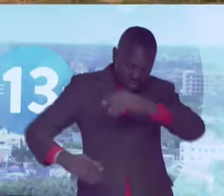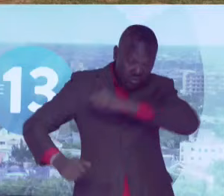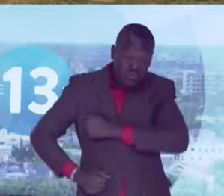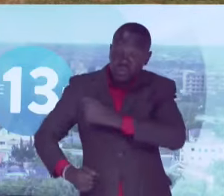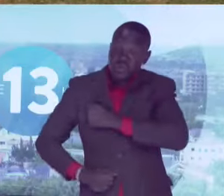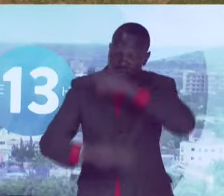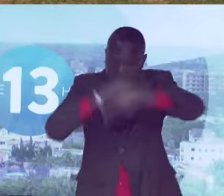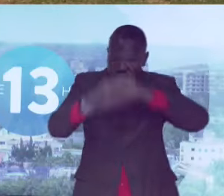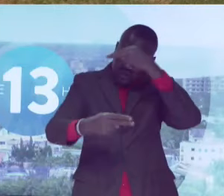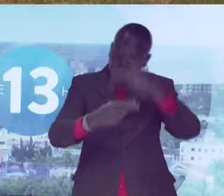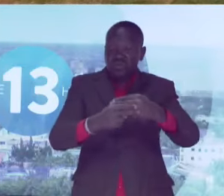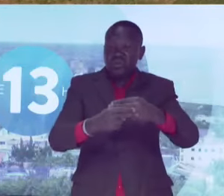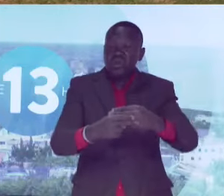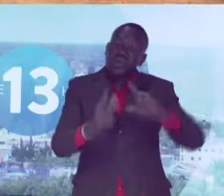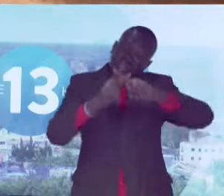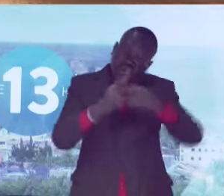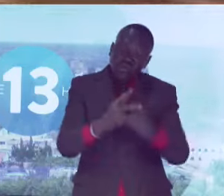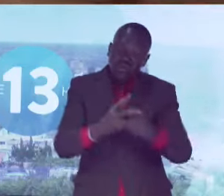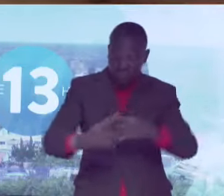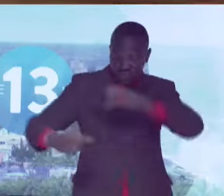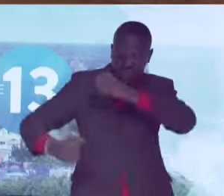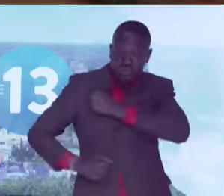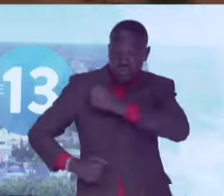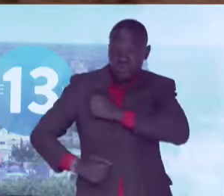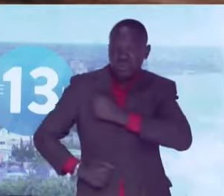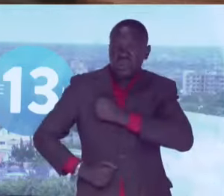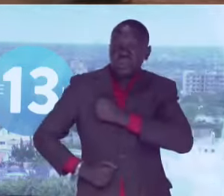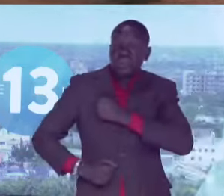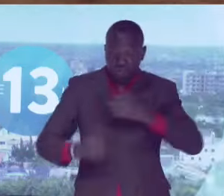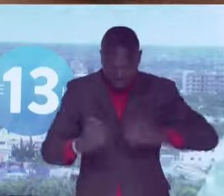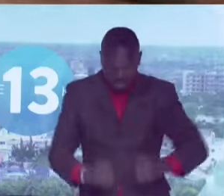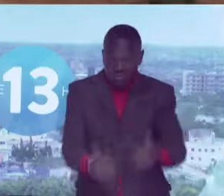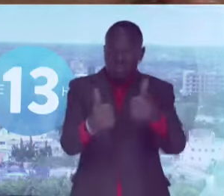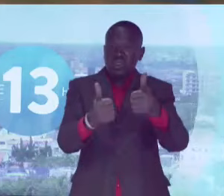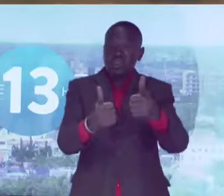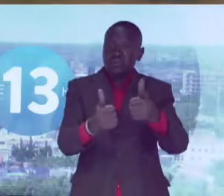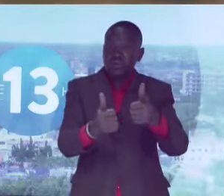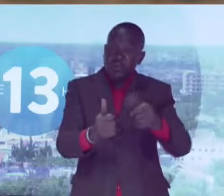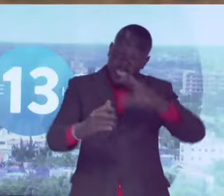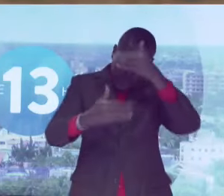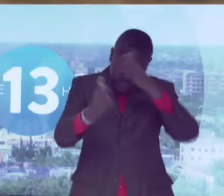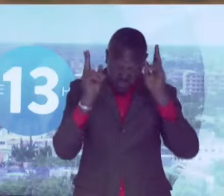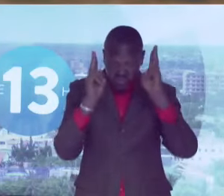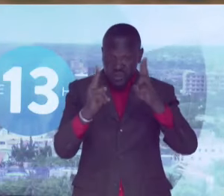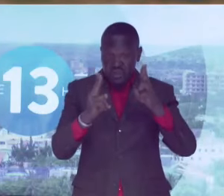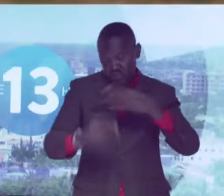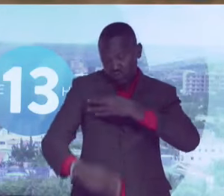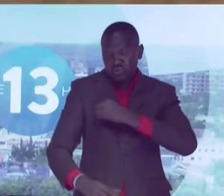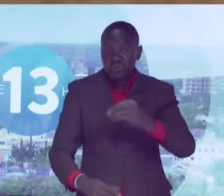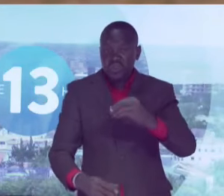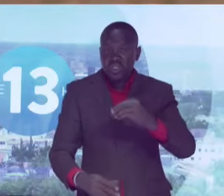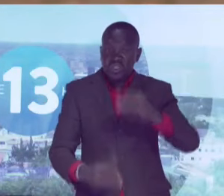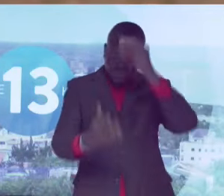nationale. La restructuration de nos forces de défense et de sécurité est en marche. Et ceux qui prêtent au président une volonté de dissoudre